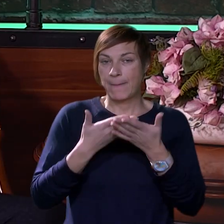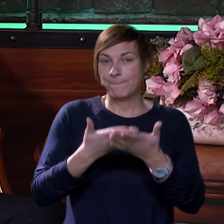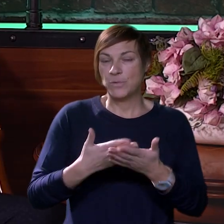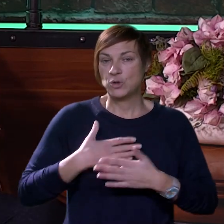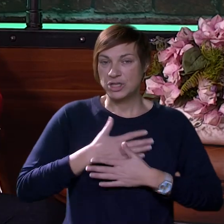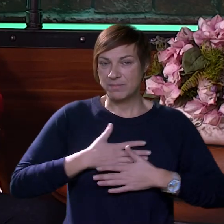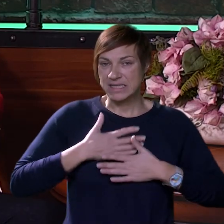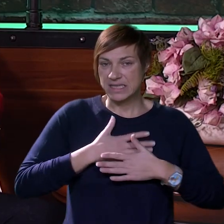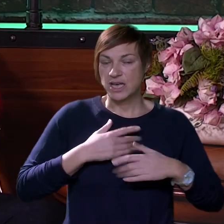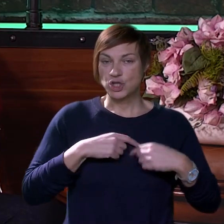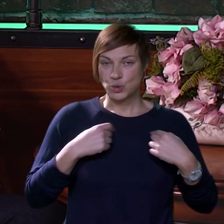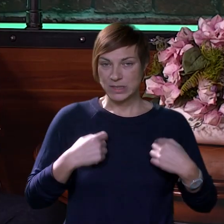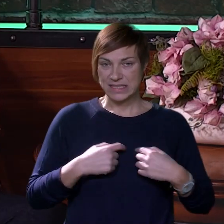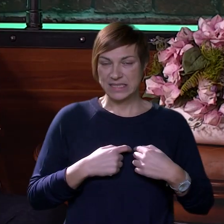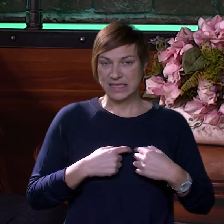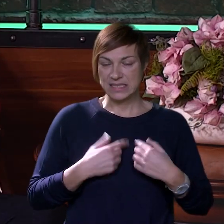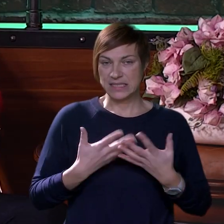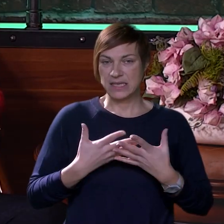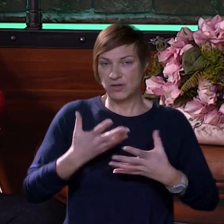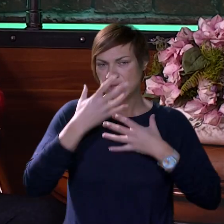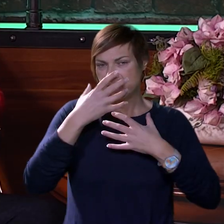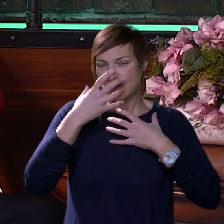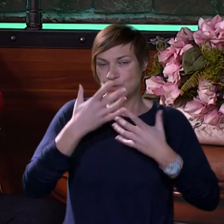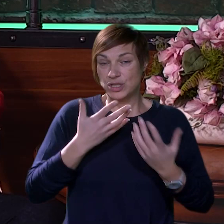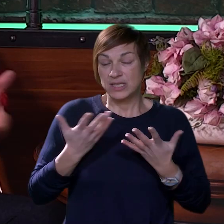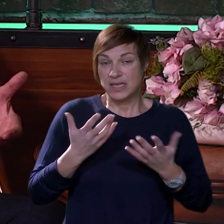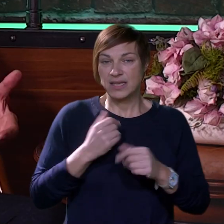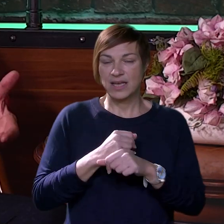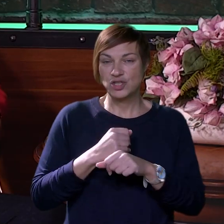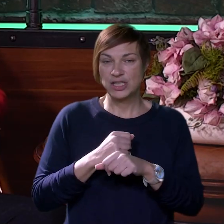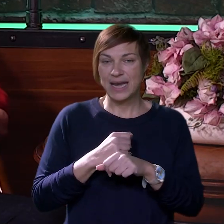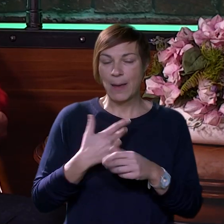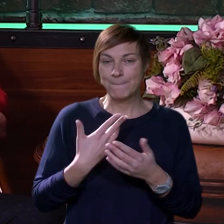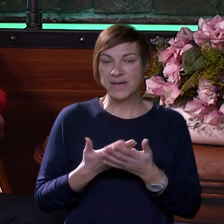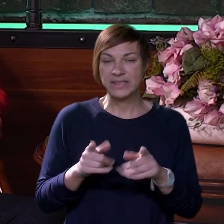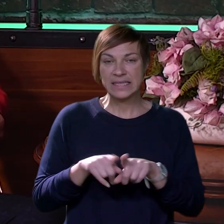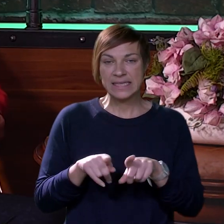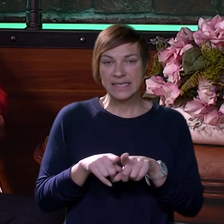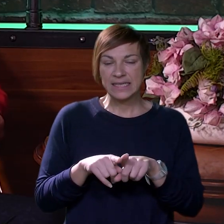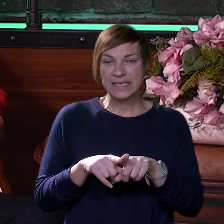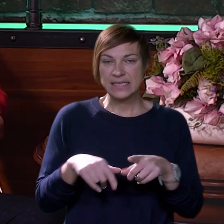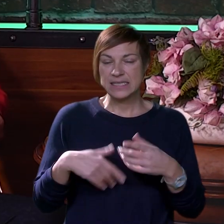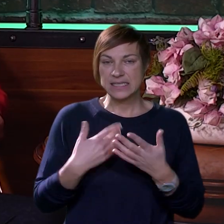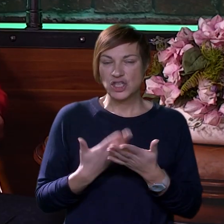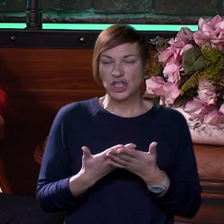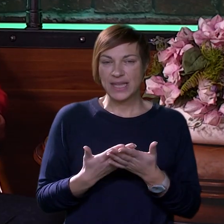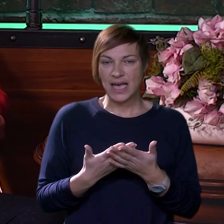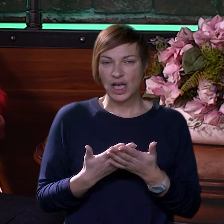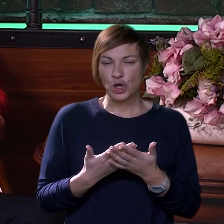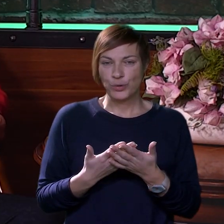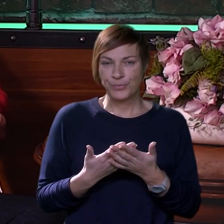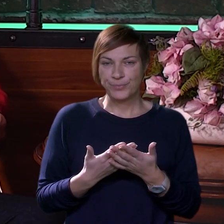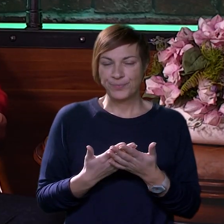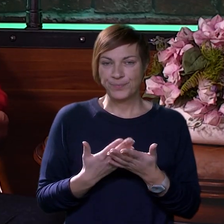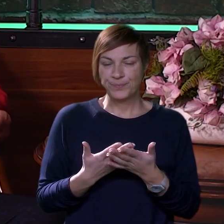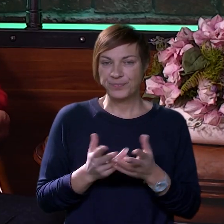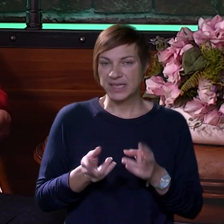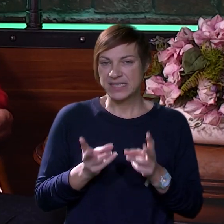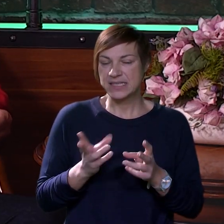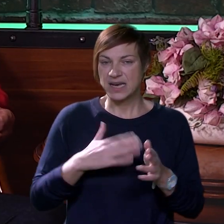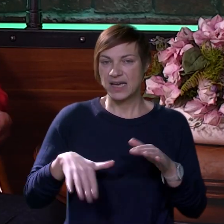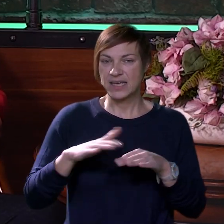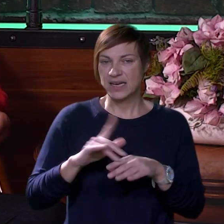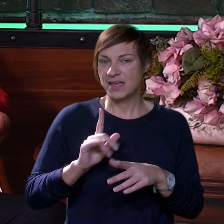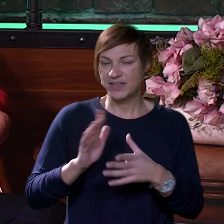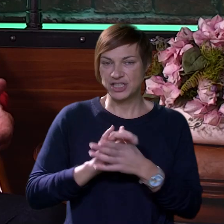znate pružiti masažu srca. Te, ako se guši, da znate kako ćete to učiniti. Znači, isto tako da jer strah